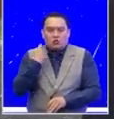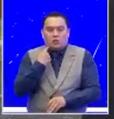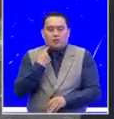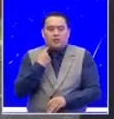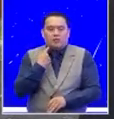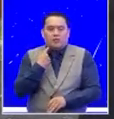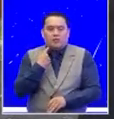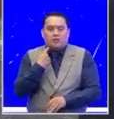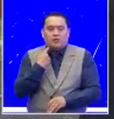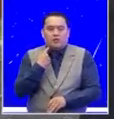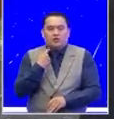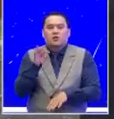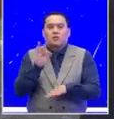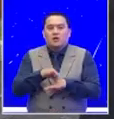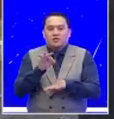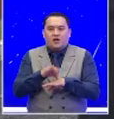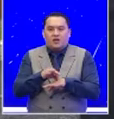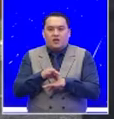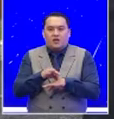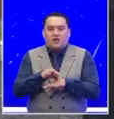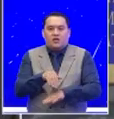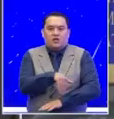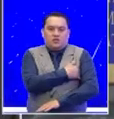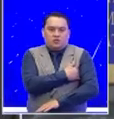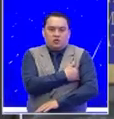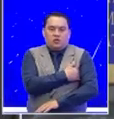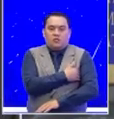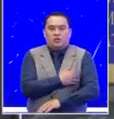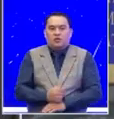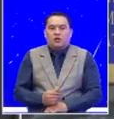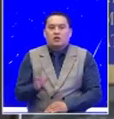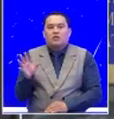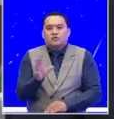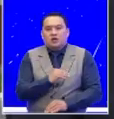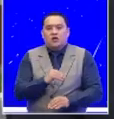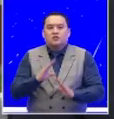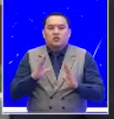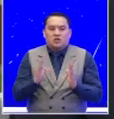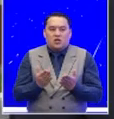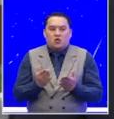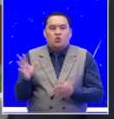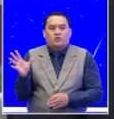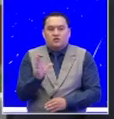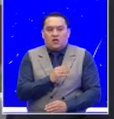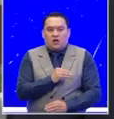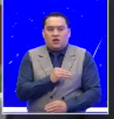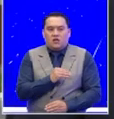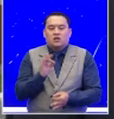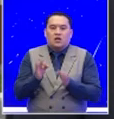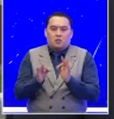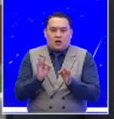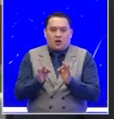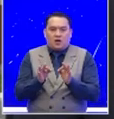признаков гриппоподобных заболеваний с измерением температуры тела. Состояние у всех